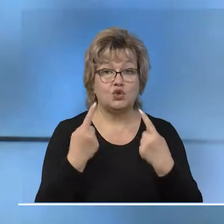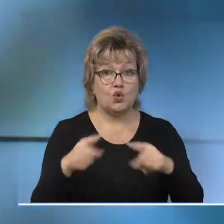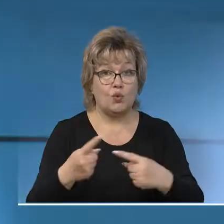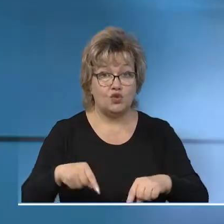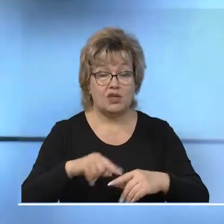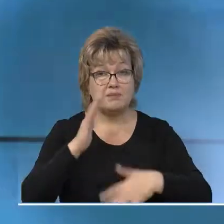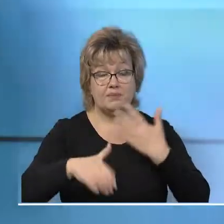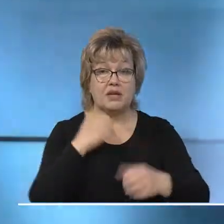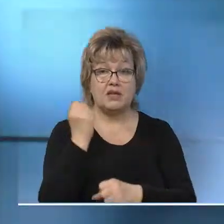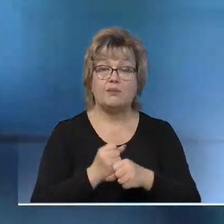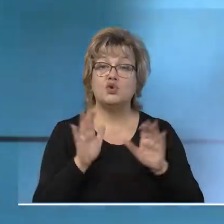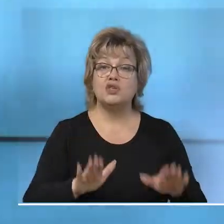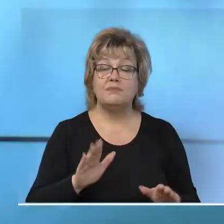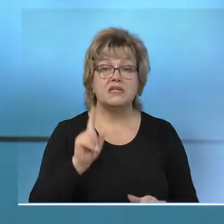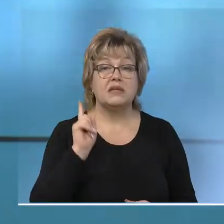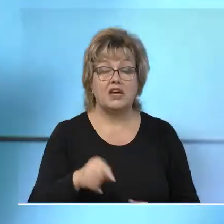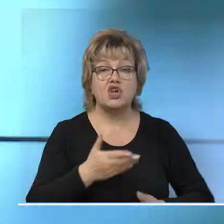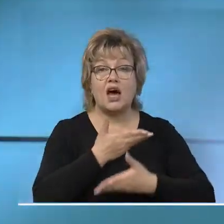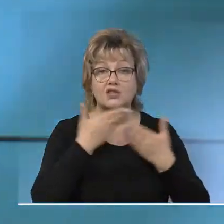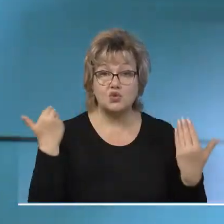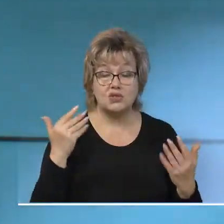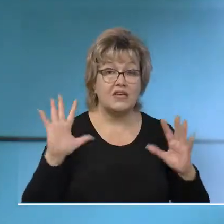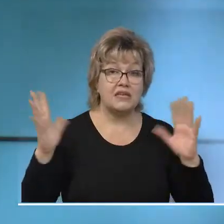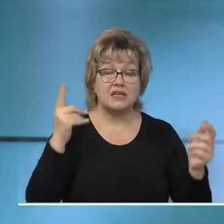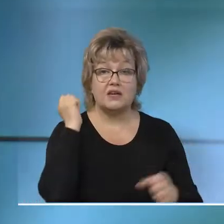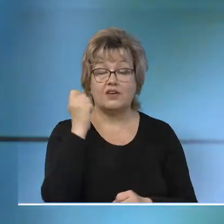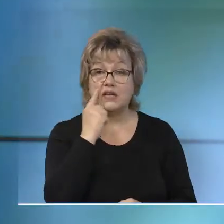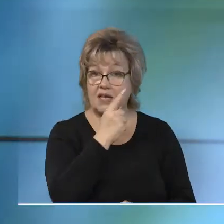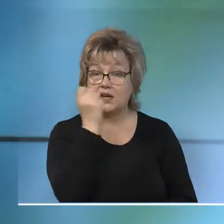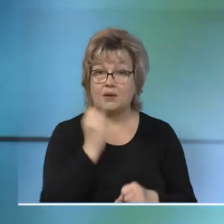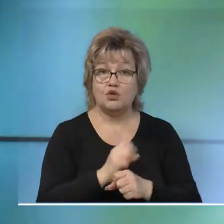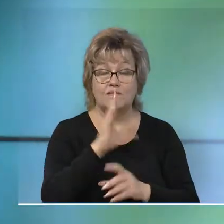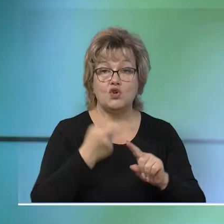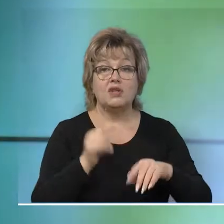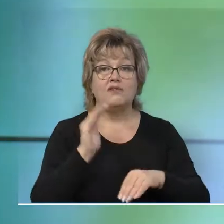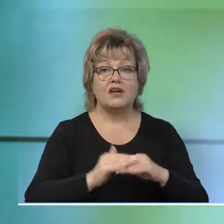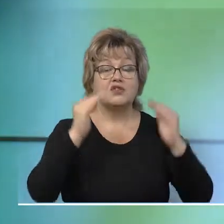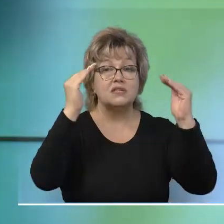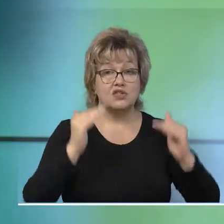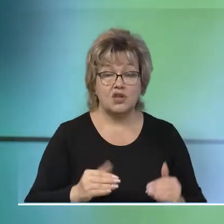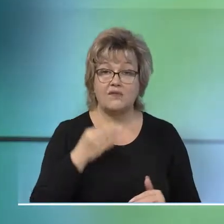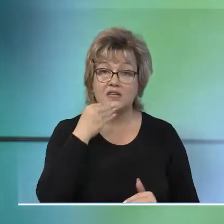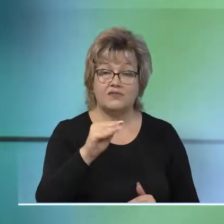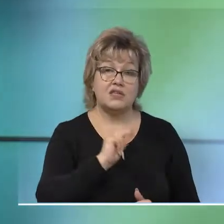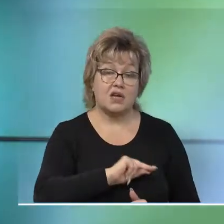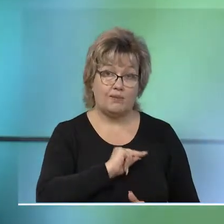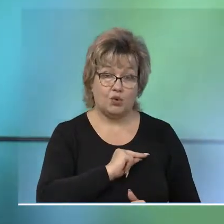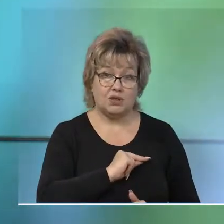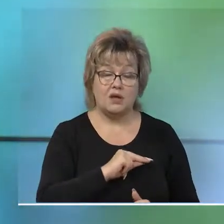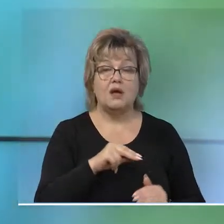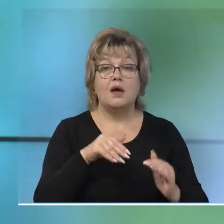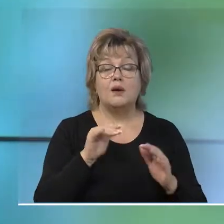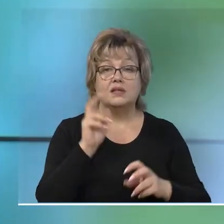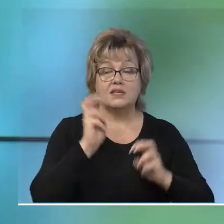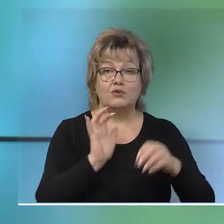участка к другому, беспорядок на рабочем месте и даже отсутствие искры в глазах рабочих. Все это факторы, снижающие эффективность работы.